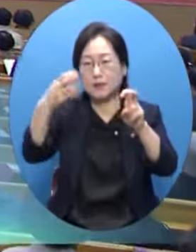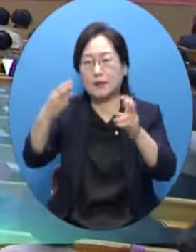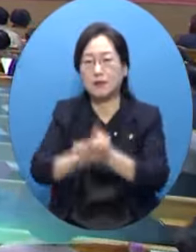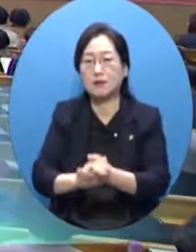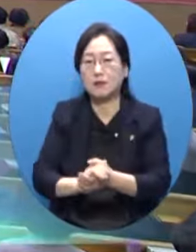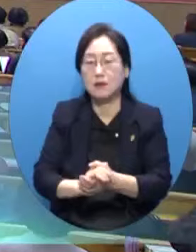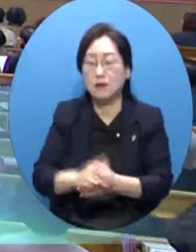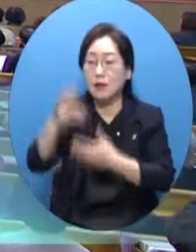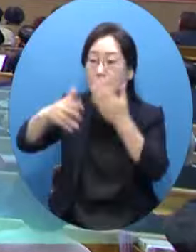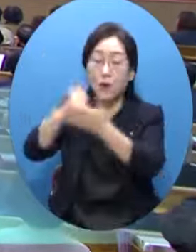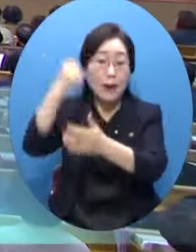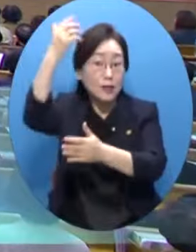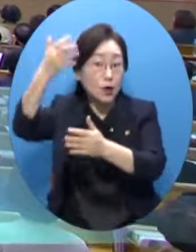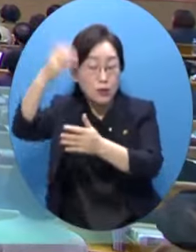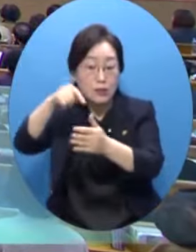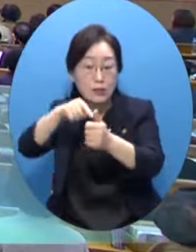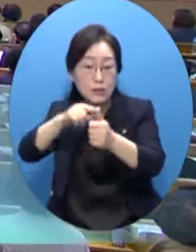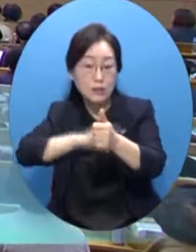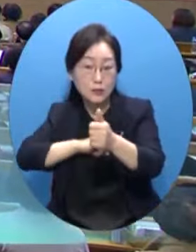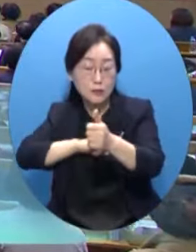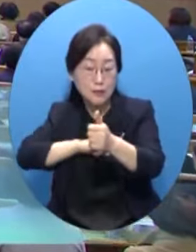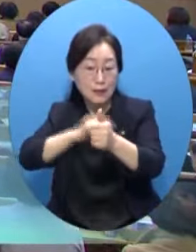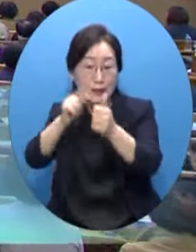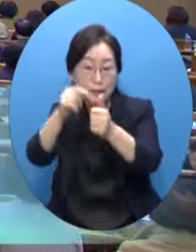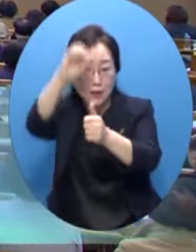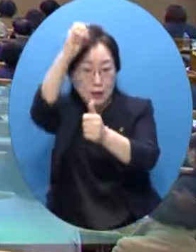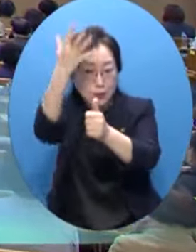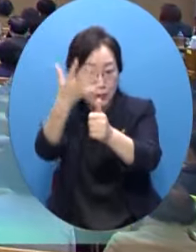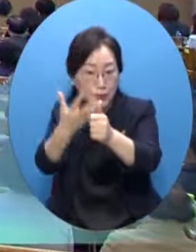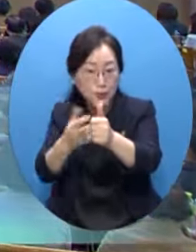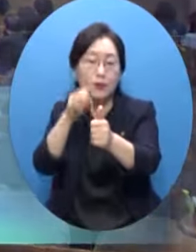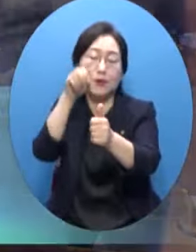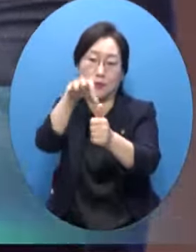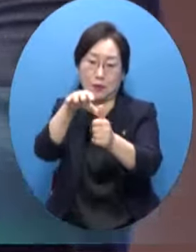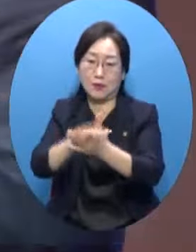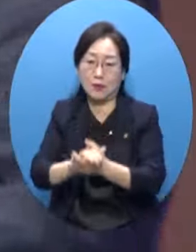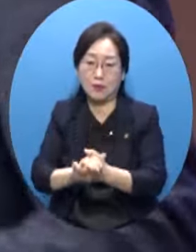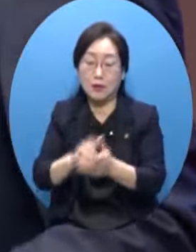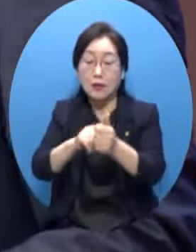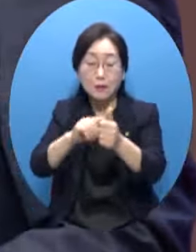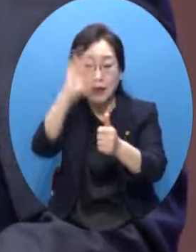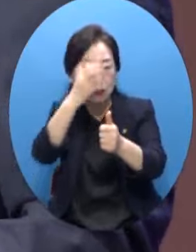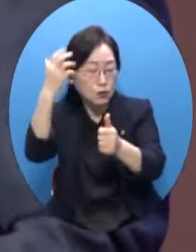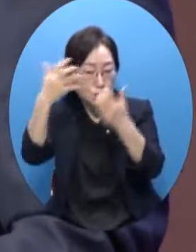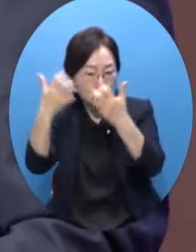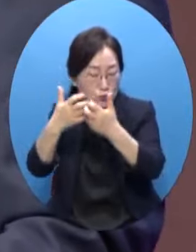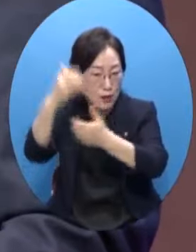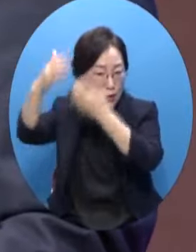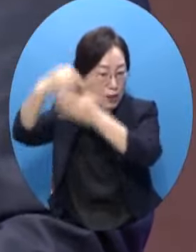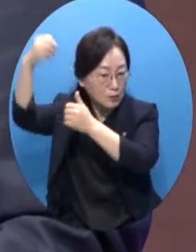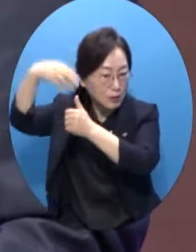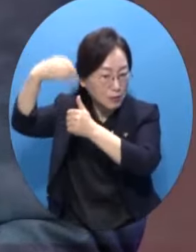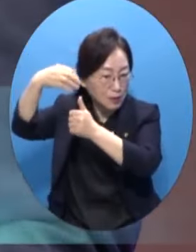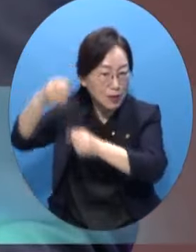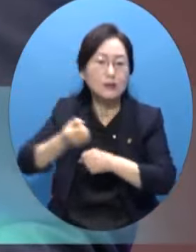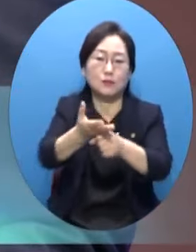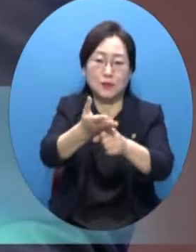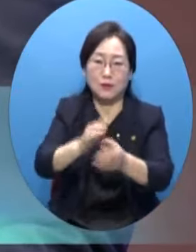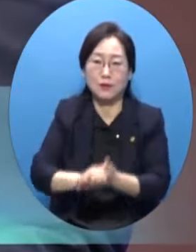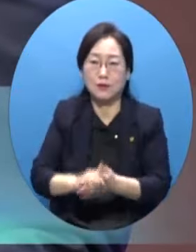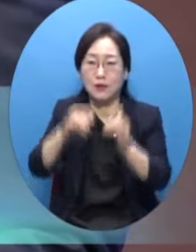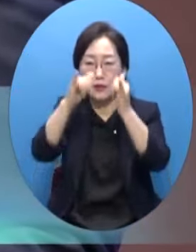사람 야시엘에게 임하셨으니 성령이 충만하여서 그가 하나님의 음성을 대언합니다. 역대하 20장